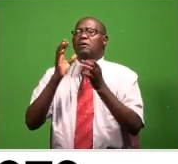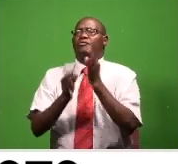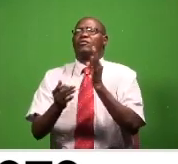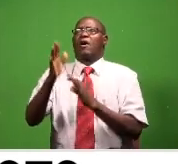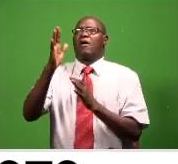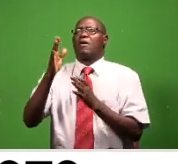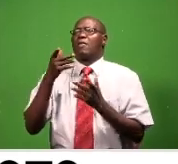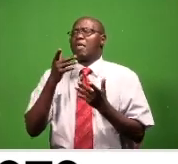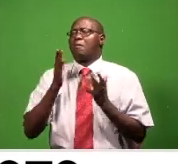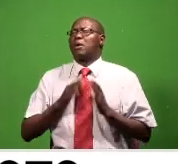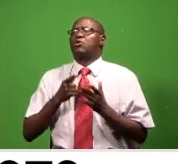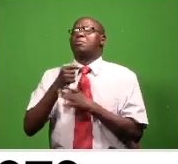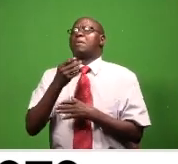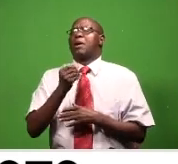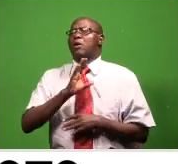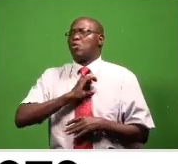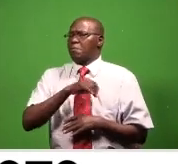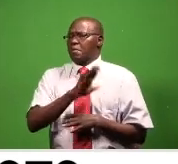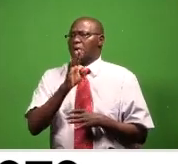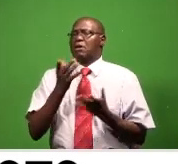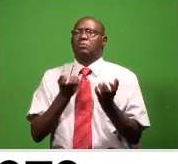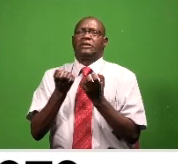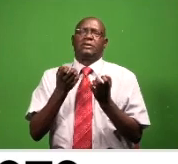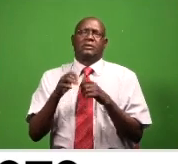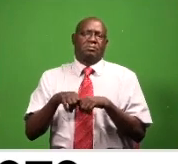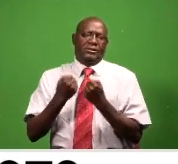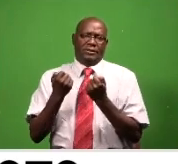yake ameekelea. Unaona kama ataleta biashara yake. Na ndio unaona tazi